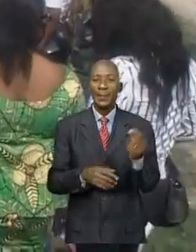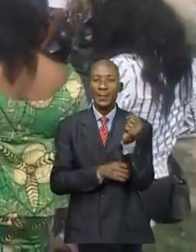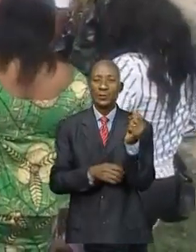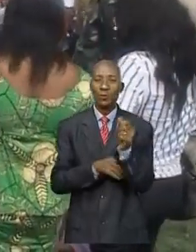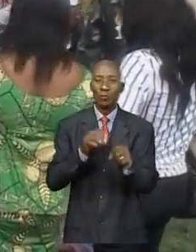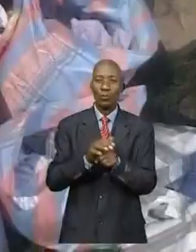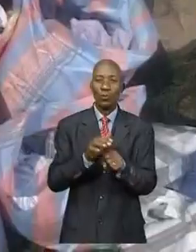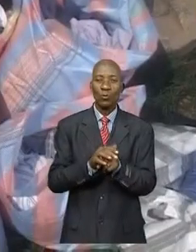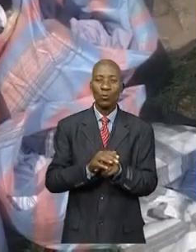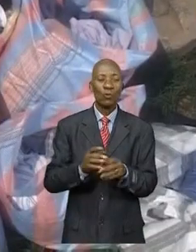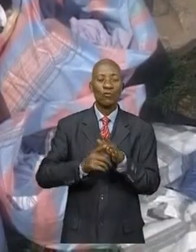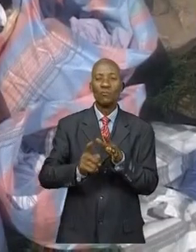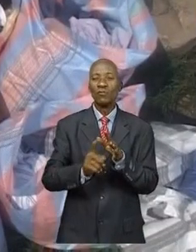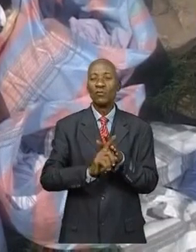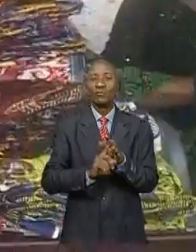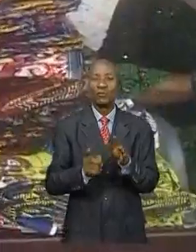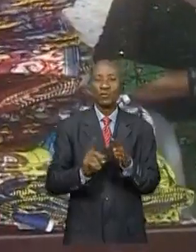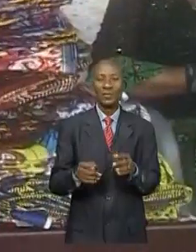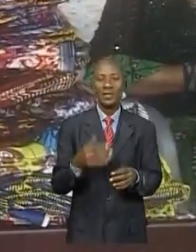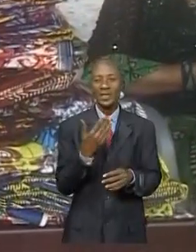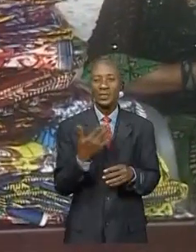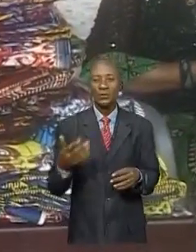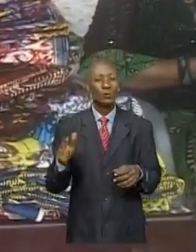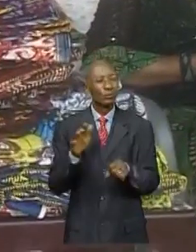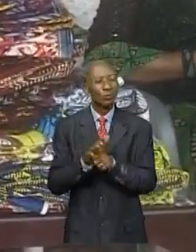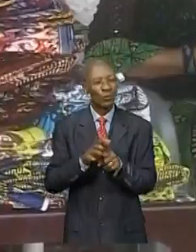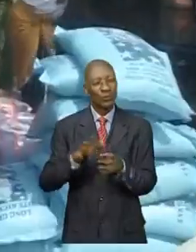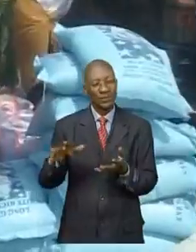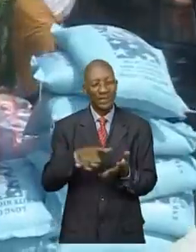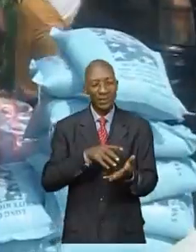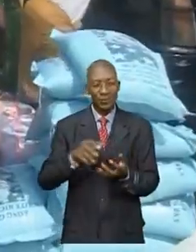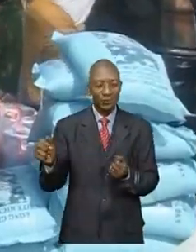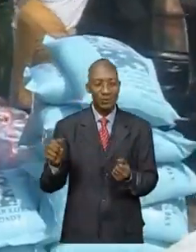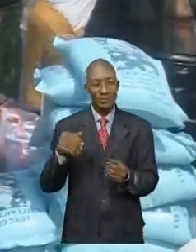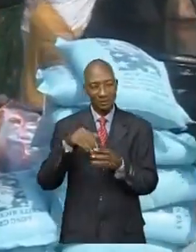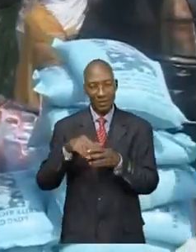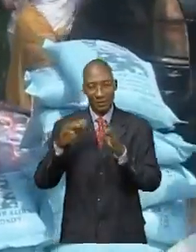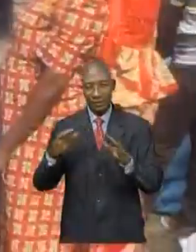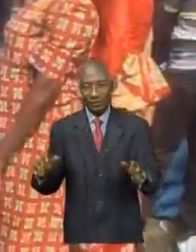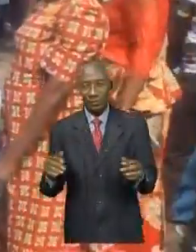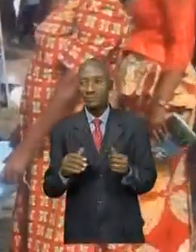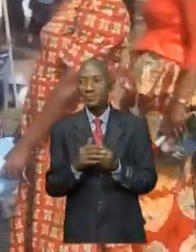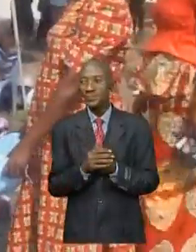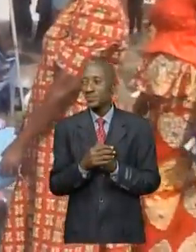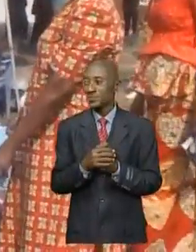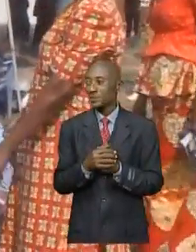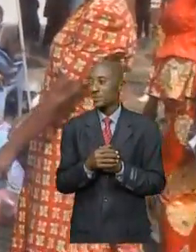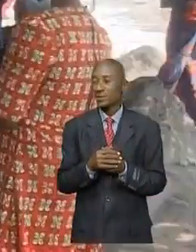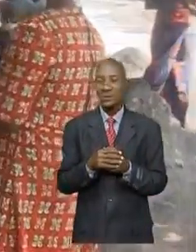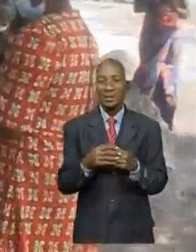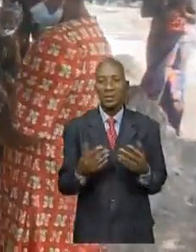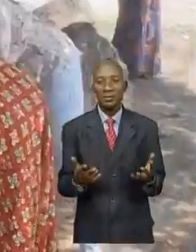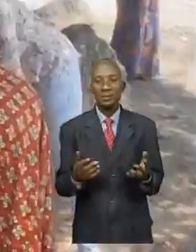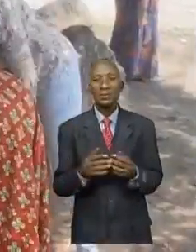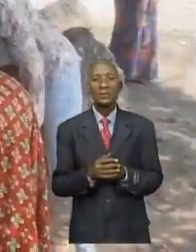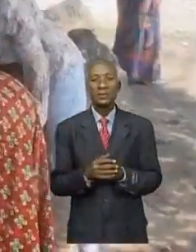leur a apporté une assistance matérielle, des vivres et non-vivres, notamment du riz, du sucre, de l'huile, des habits